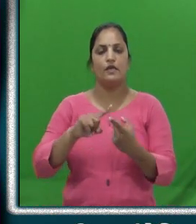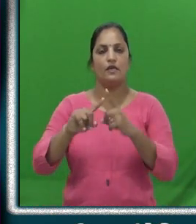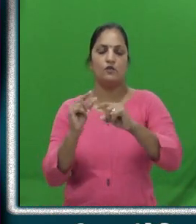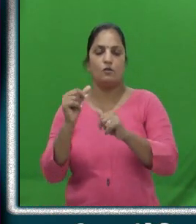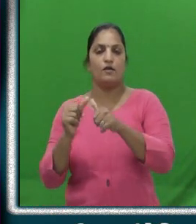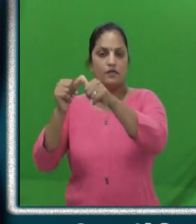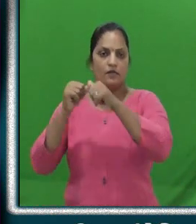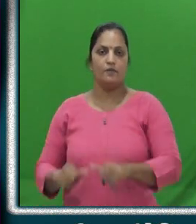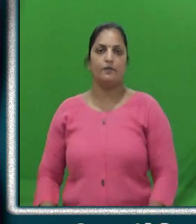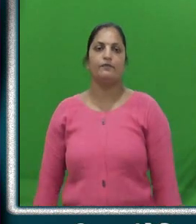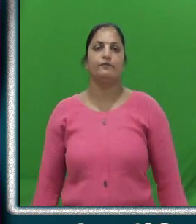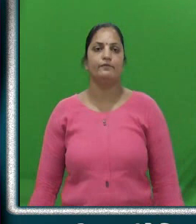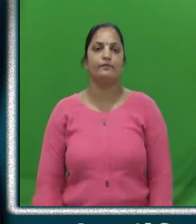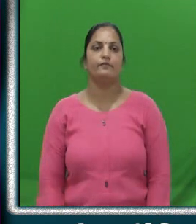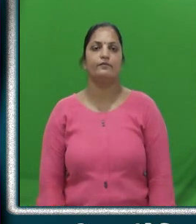સુભાઈએ જવાબ આપ્યો